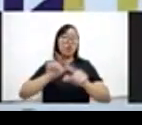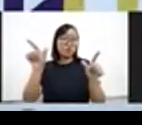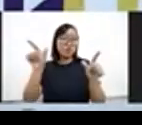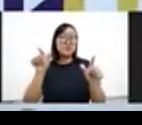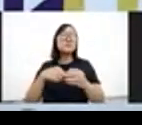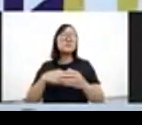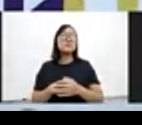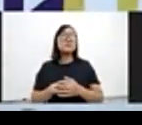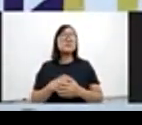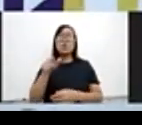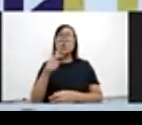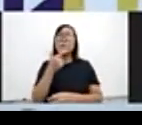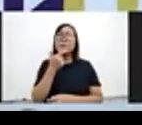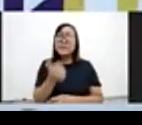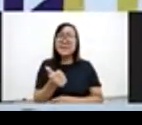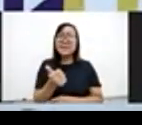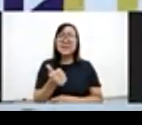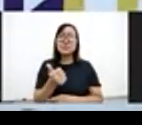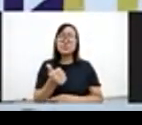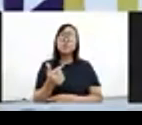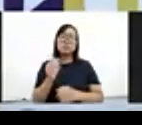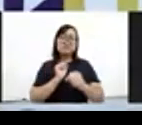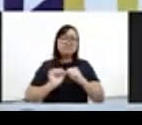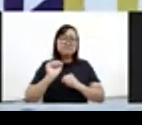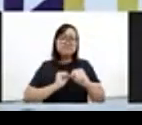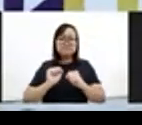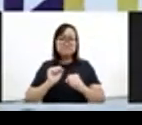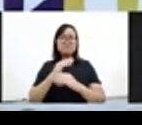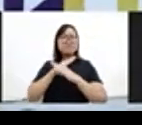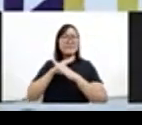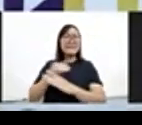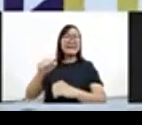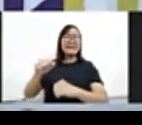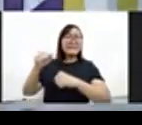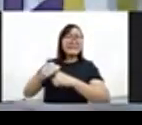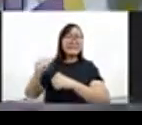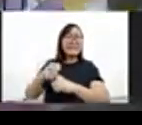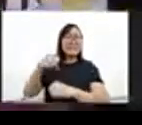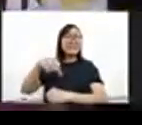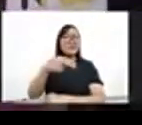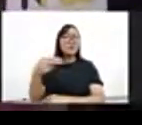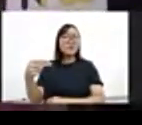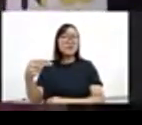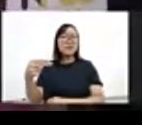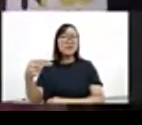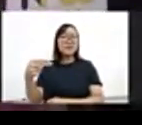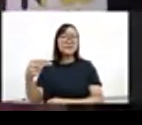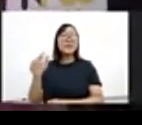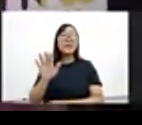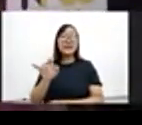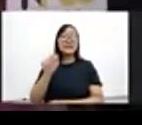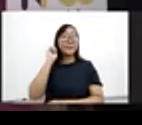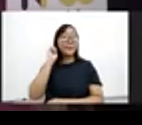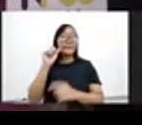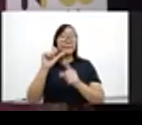ini penting sekali buat upaya-upaya pencegahan kekerasan Indonesia rantai ini jadi nanti Mbak janib nanti akan mendapat